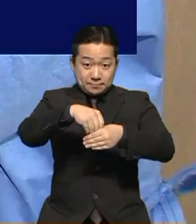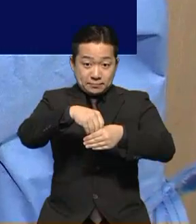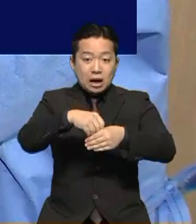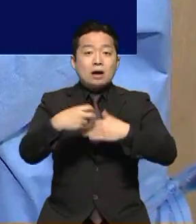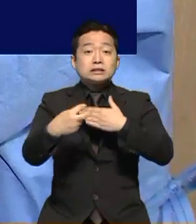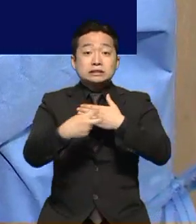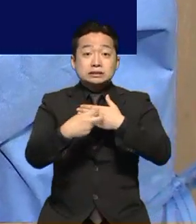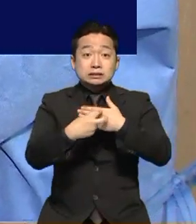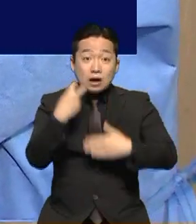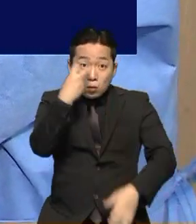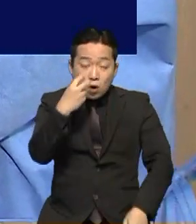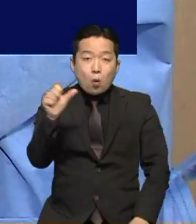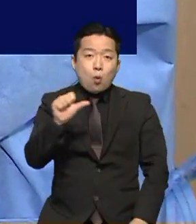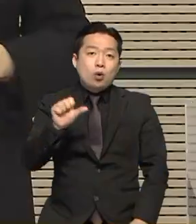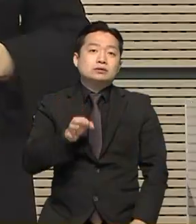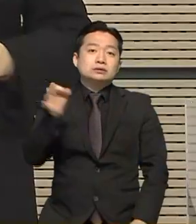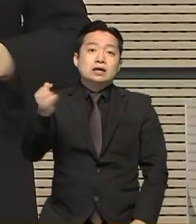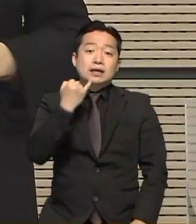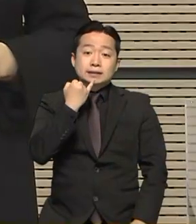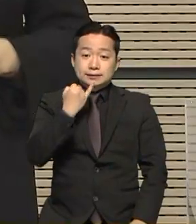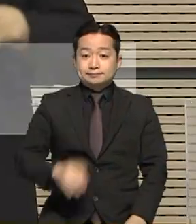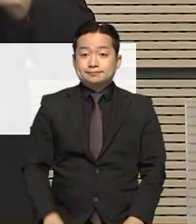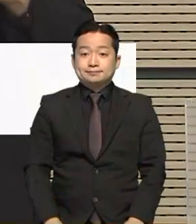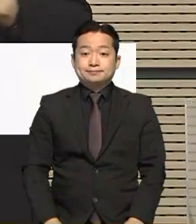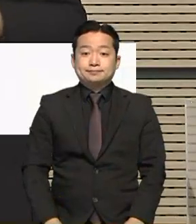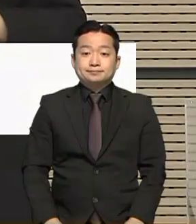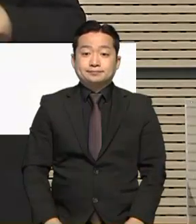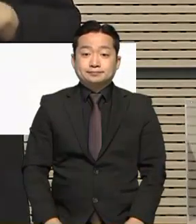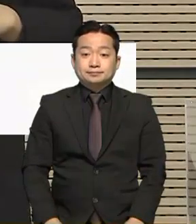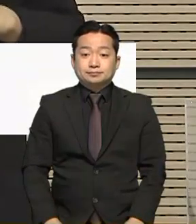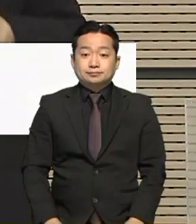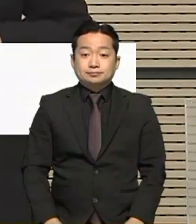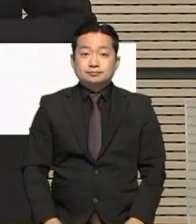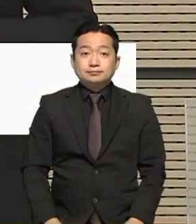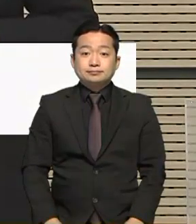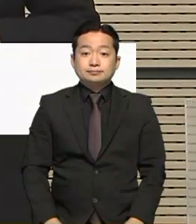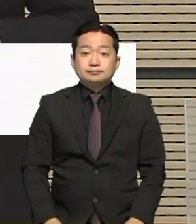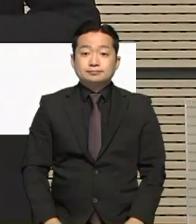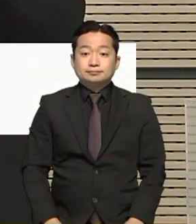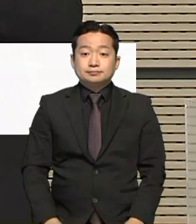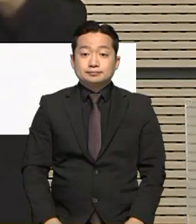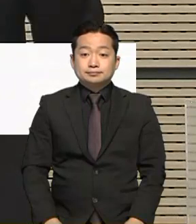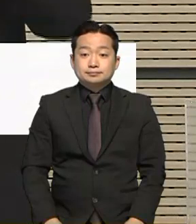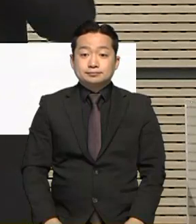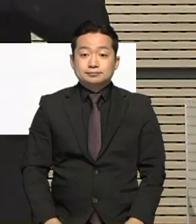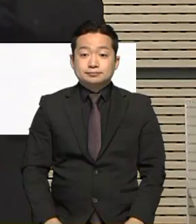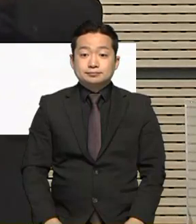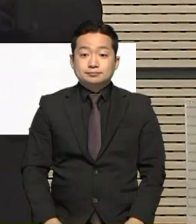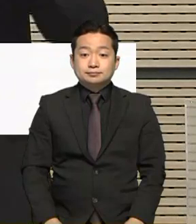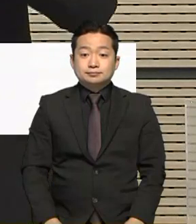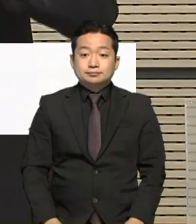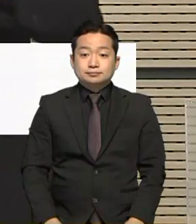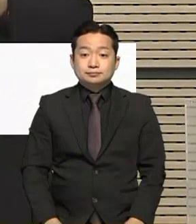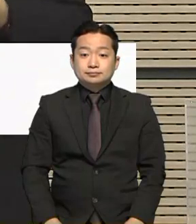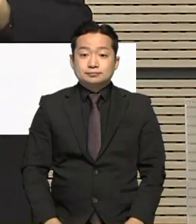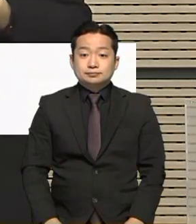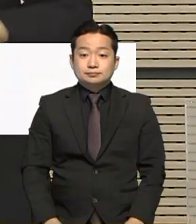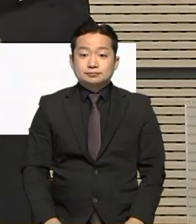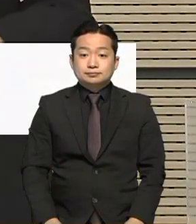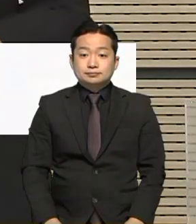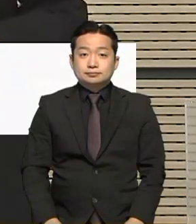진찰비만 내면 된다고 설명했습니다. 의원 같은 경우에는 5천 원이고 병원 같은 6,500원입니다. 그 이외에 이